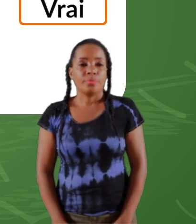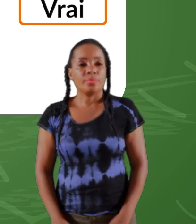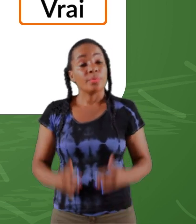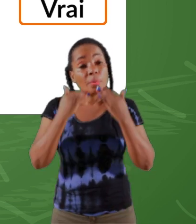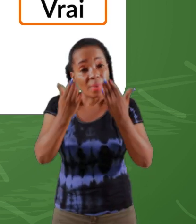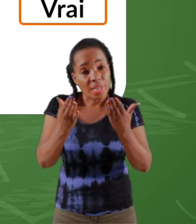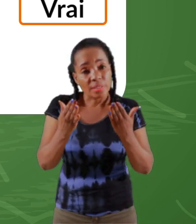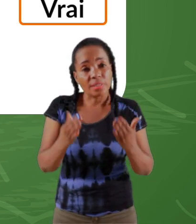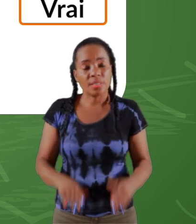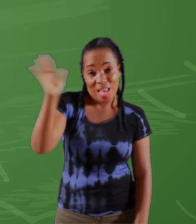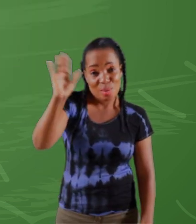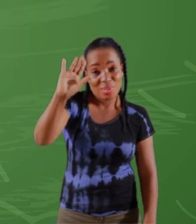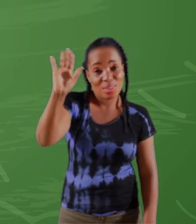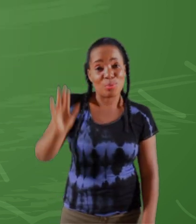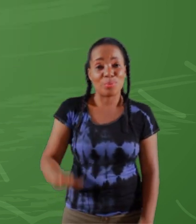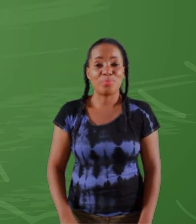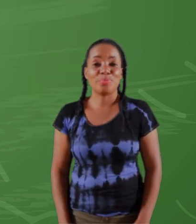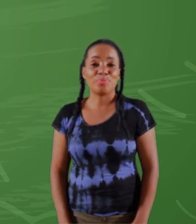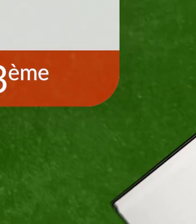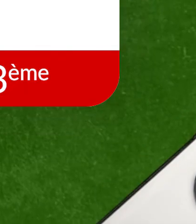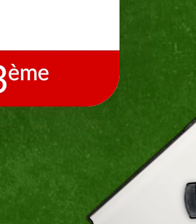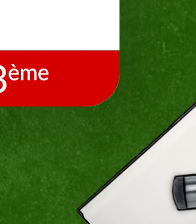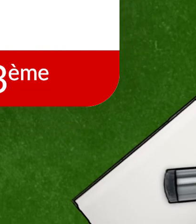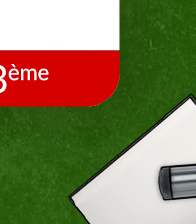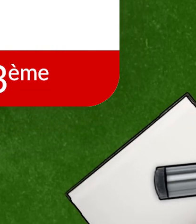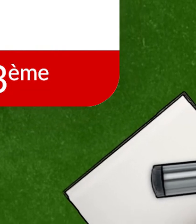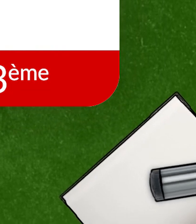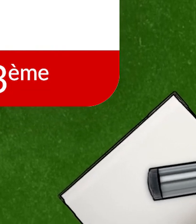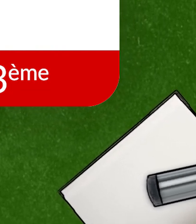Merci d'avoir fait cet exercice et à bientôt.